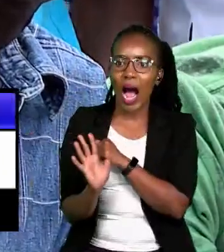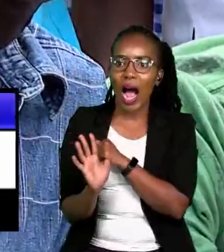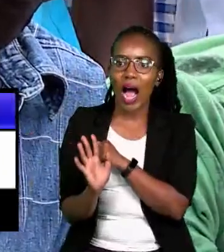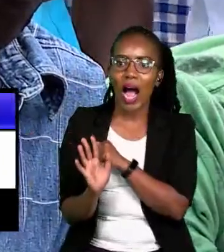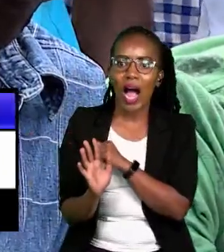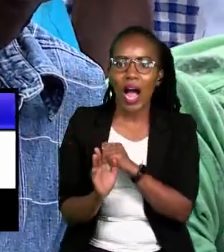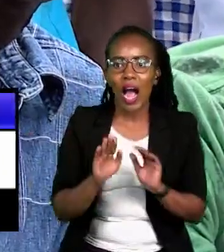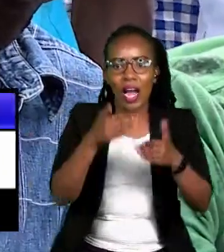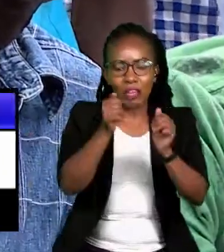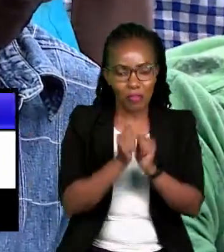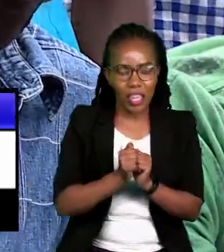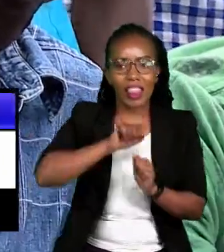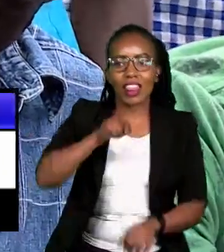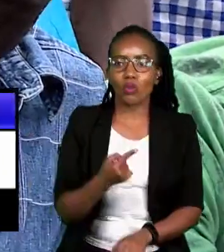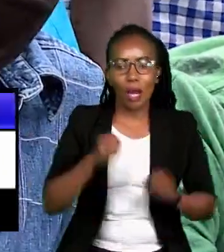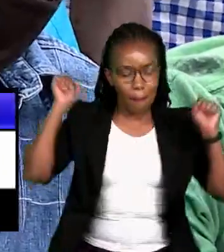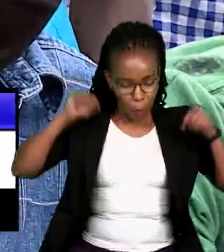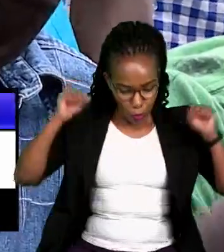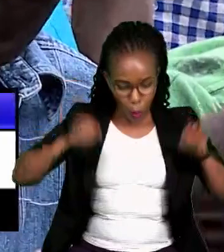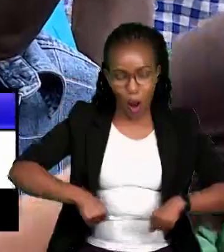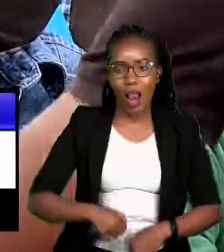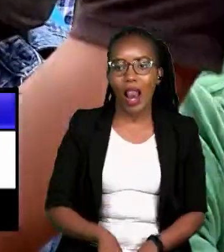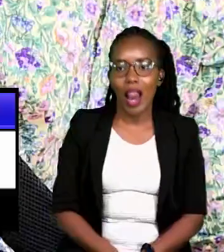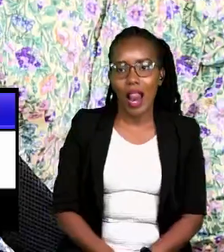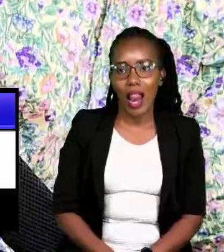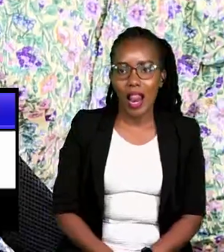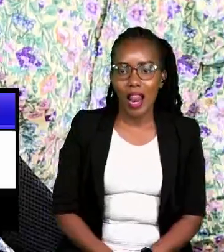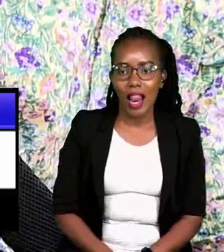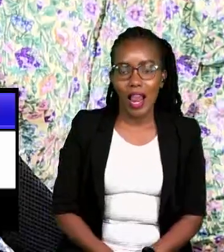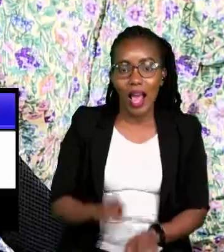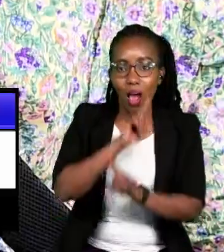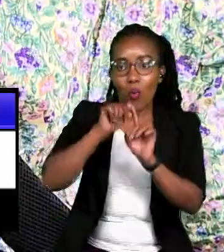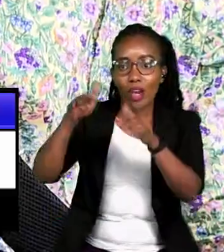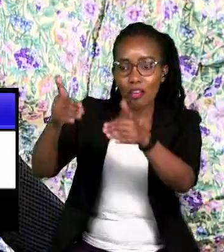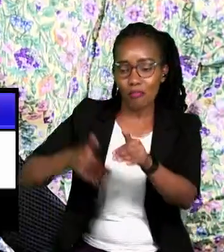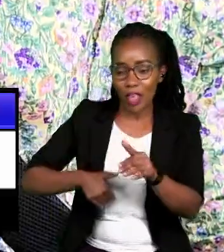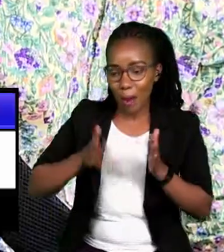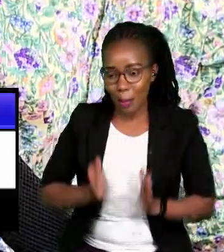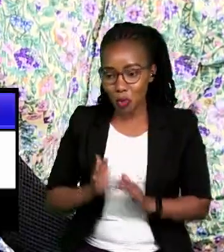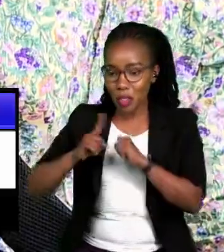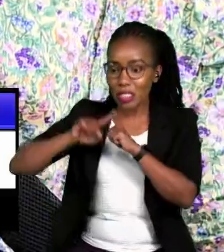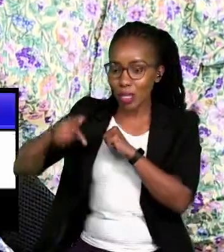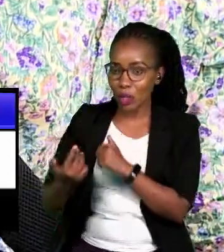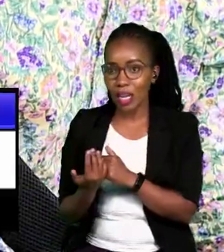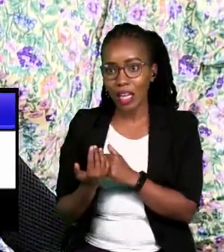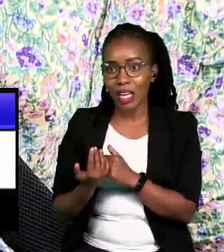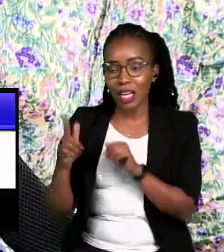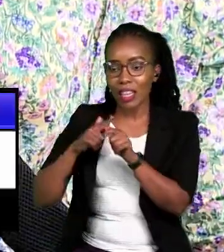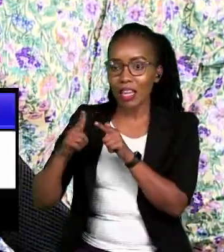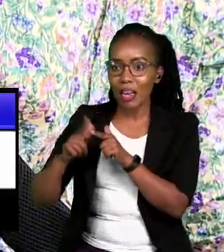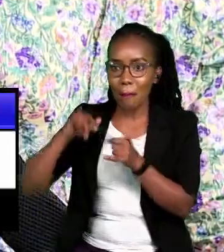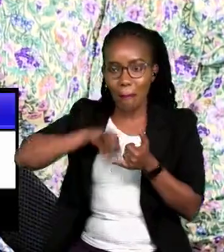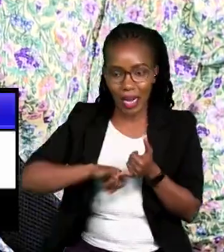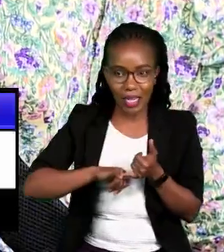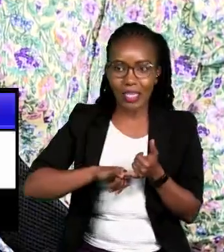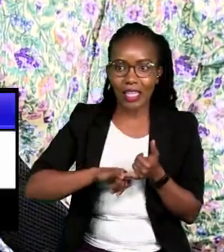least shilingi 10,000. Hiyo inawezekana kabisa. Ukipea kijana 6,000 na aoe pia bibi yake